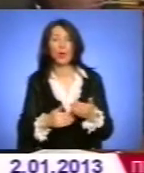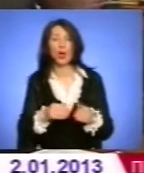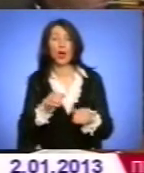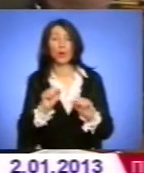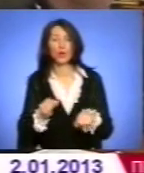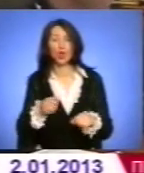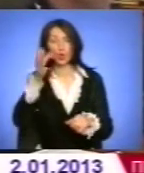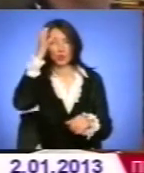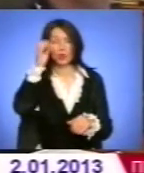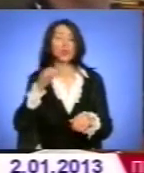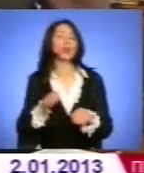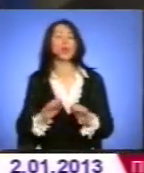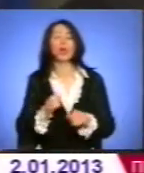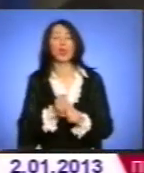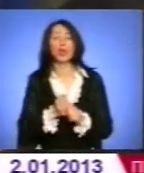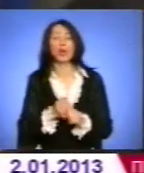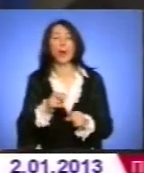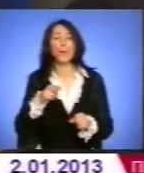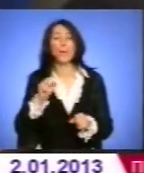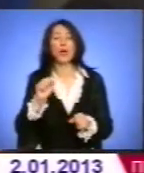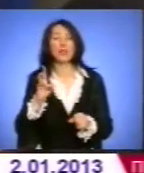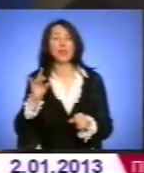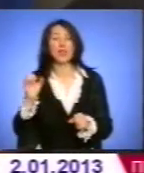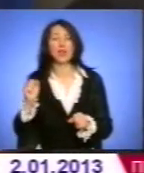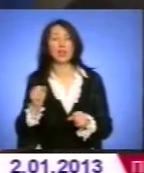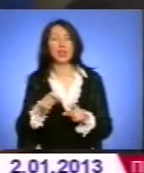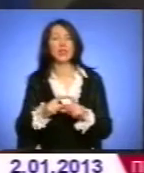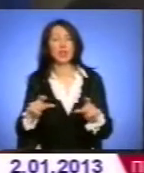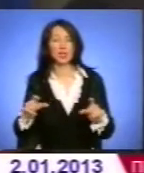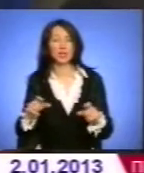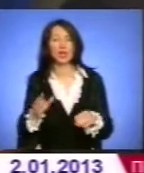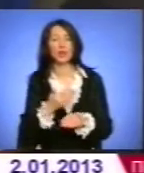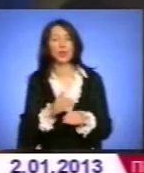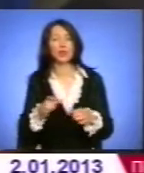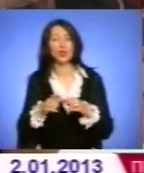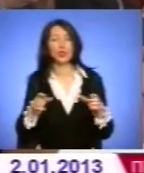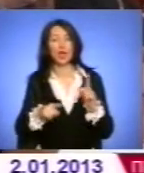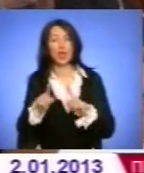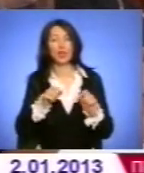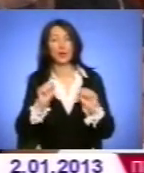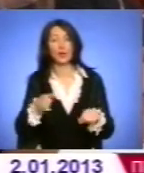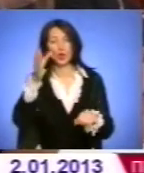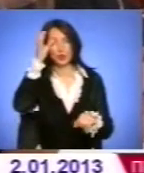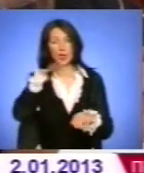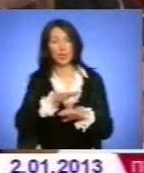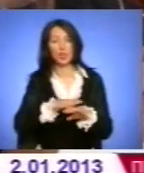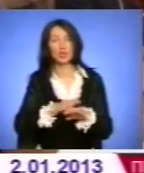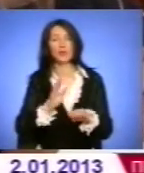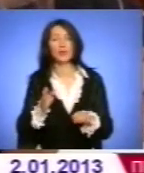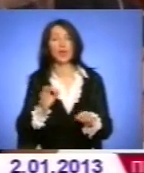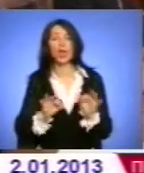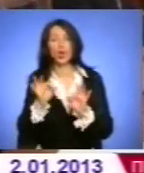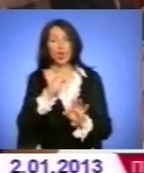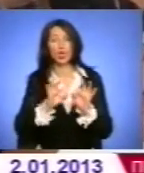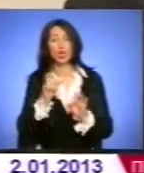і в пенітенціарних закладах. Міжвідомча координаційно-методична рада з правової освіти населення цьогоріч зосередиться на консультаціях осіб,